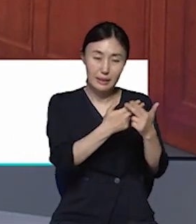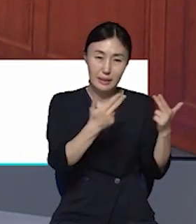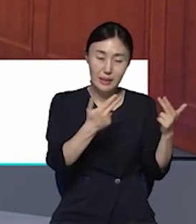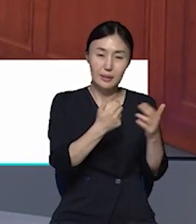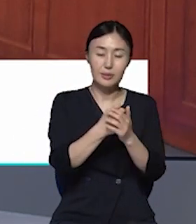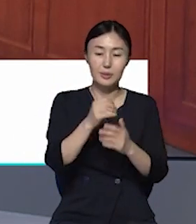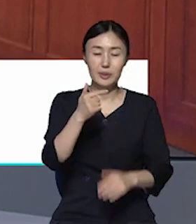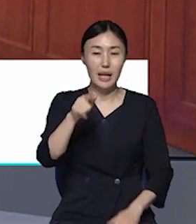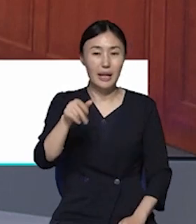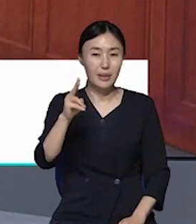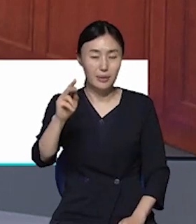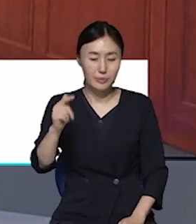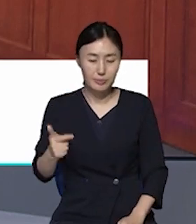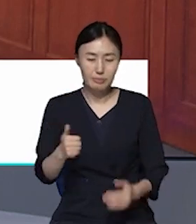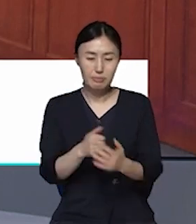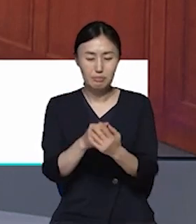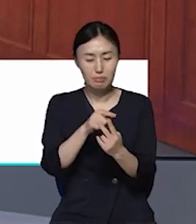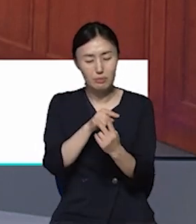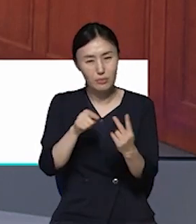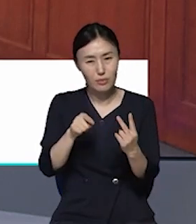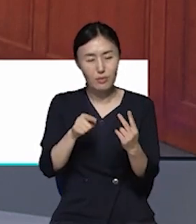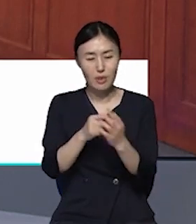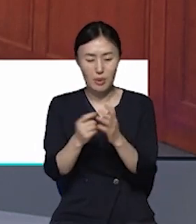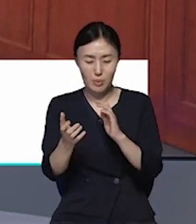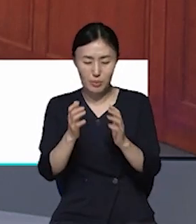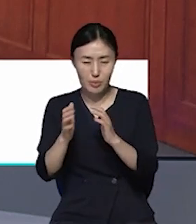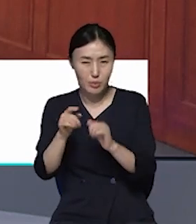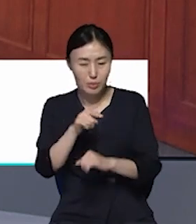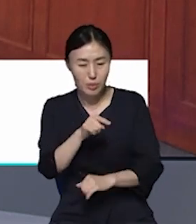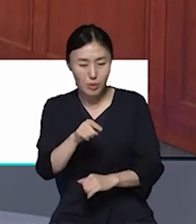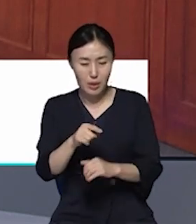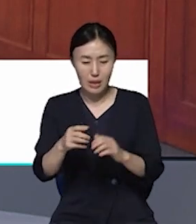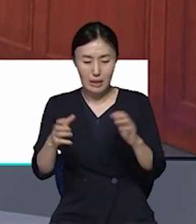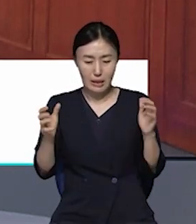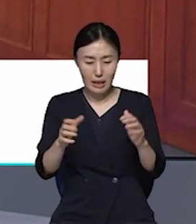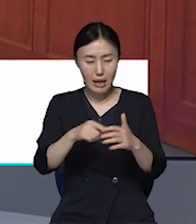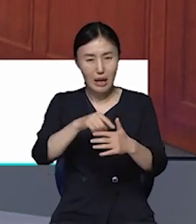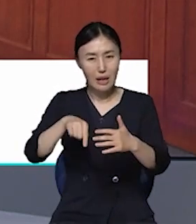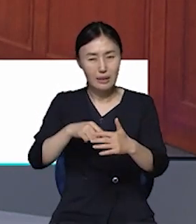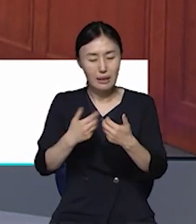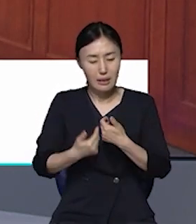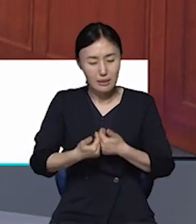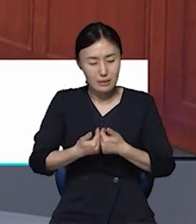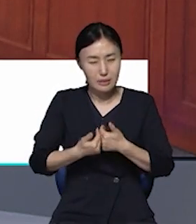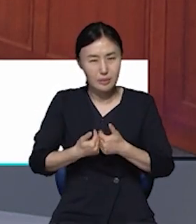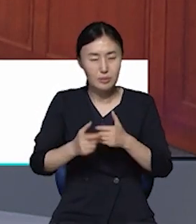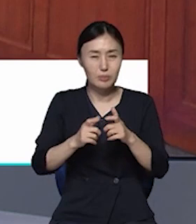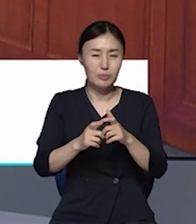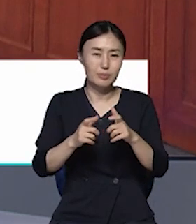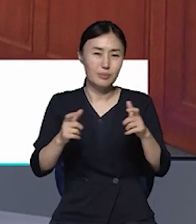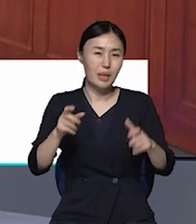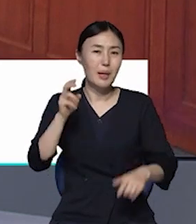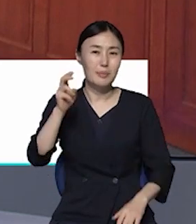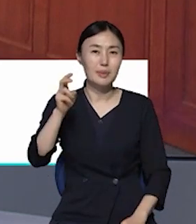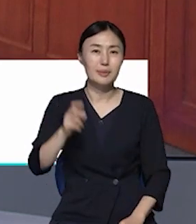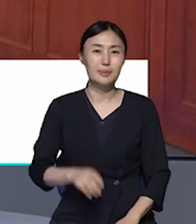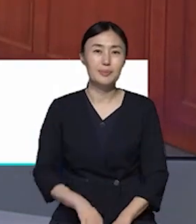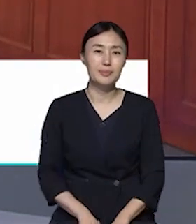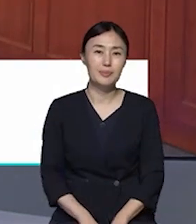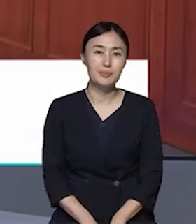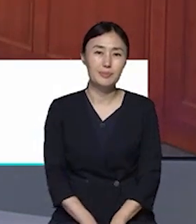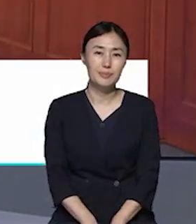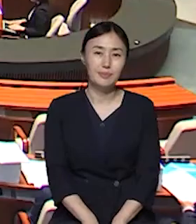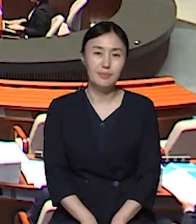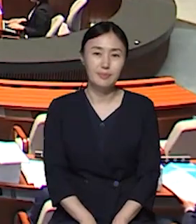전현직 대표의 일명 명락회동이 당내 갈등의 분수령이 될 것으로 전망됩니다. 이계혁 기자가 보도합니다.